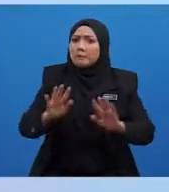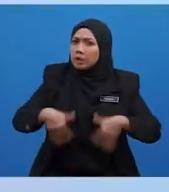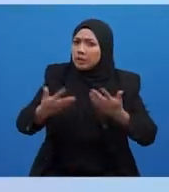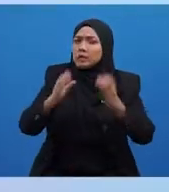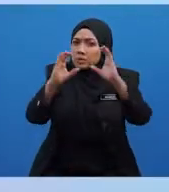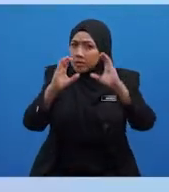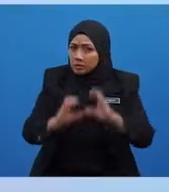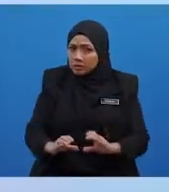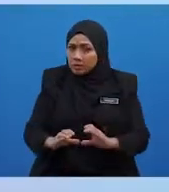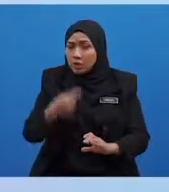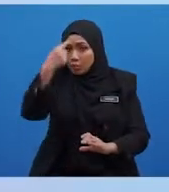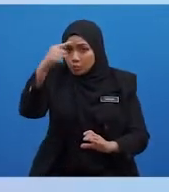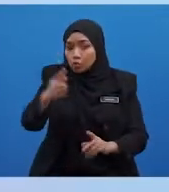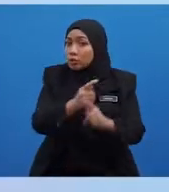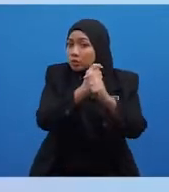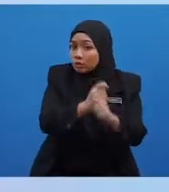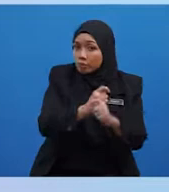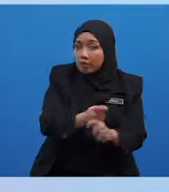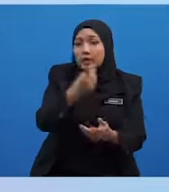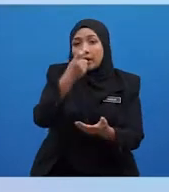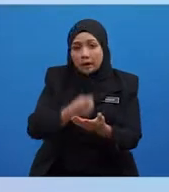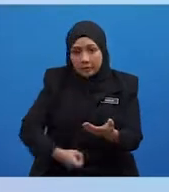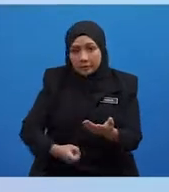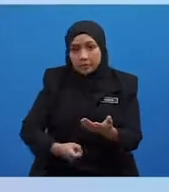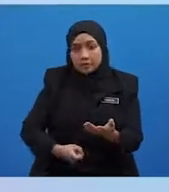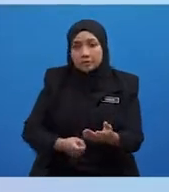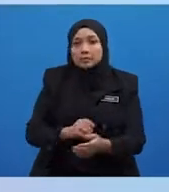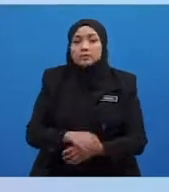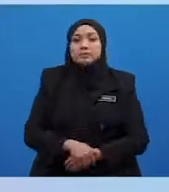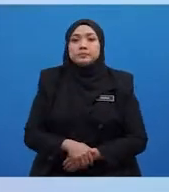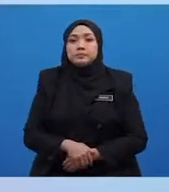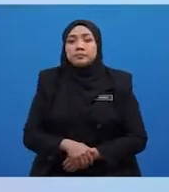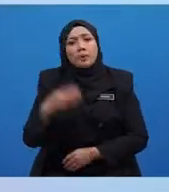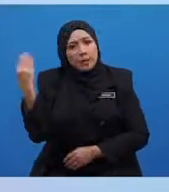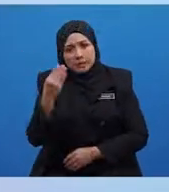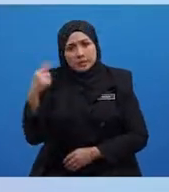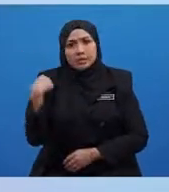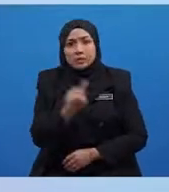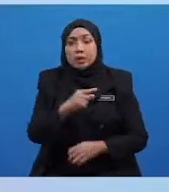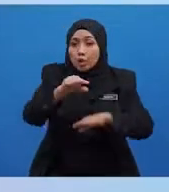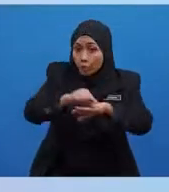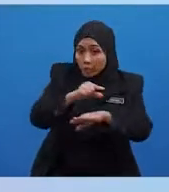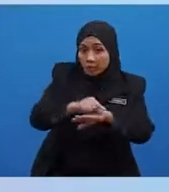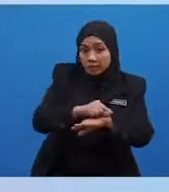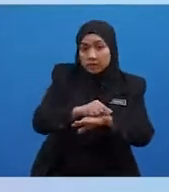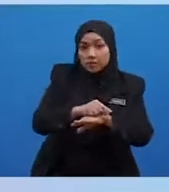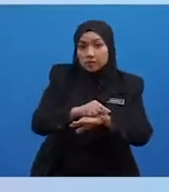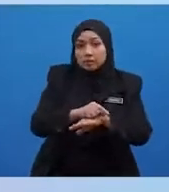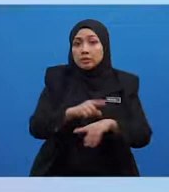Bagaimana caranya? Terdapat dua kaedah penentuan harga yang biasa digunakan, iaitu yang